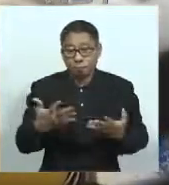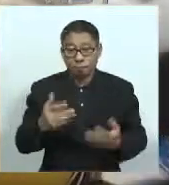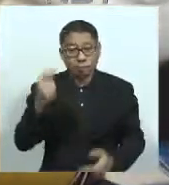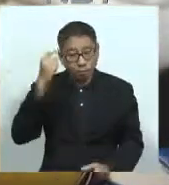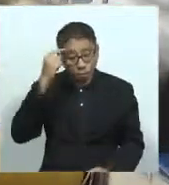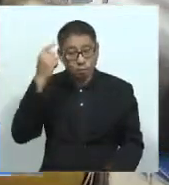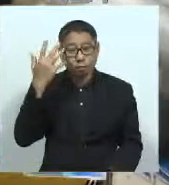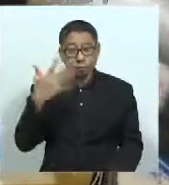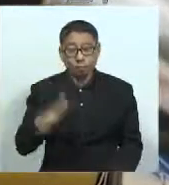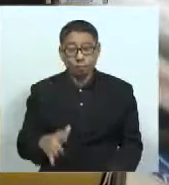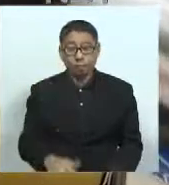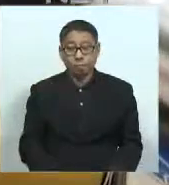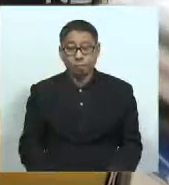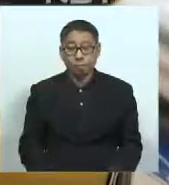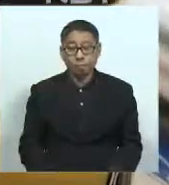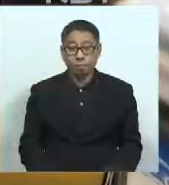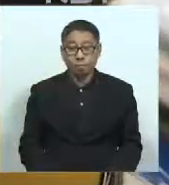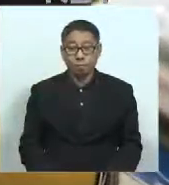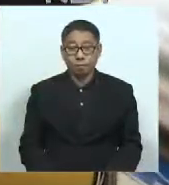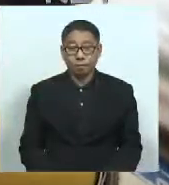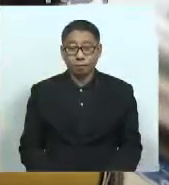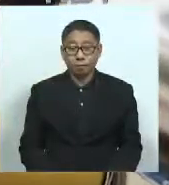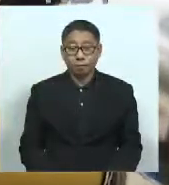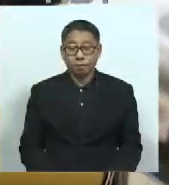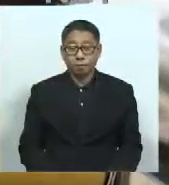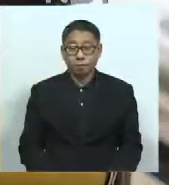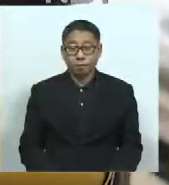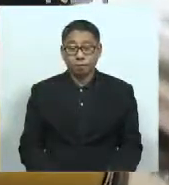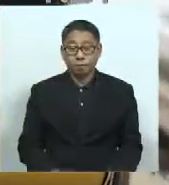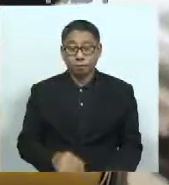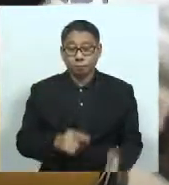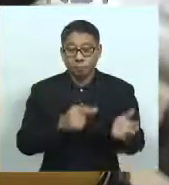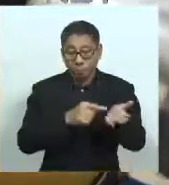กันอยู่แล้ว คือสรุปในข้อกฎหมายไม่ได้มีปัญหาอะไรเลยทั้งหมด ครับ